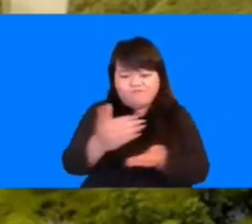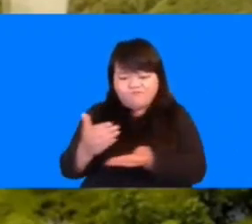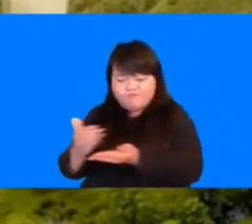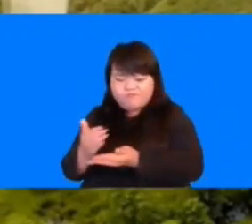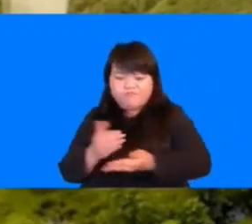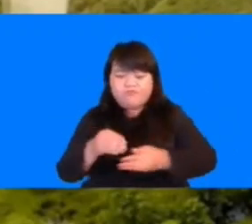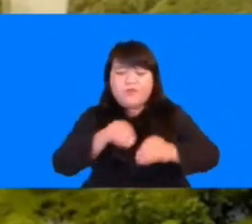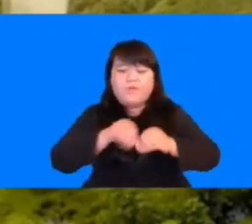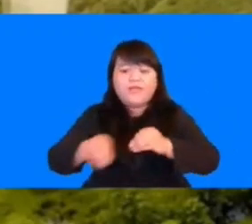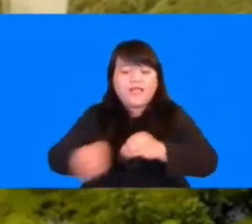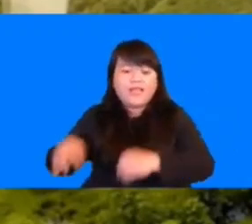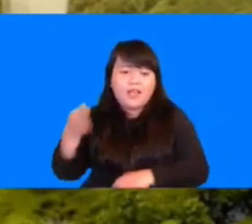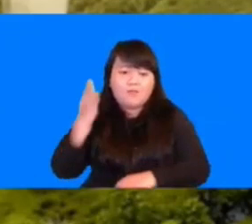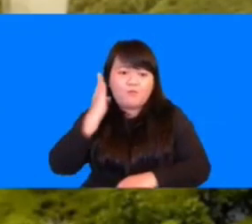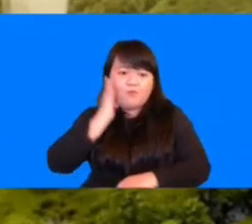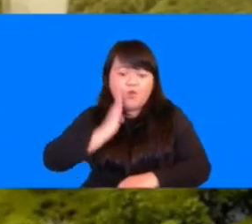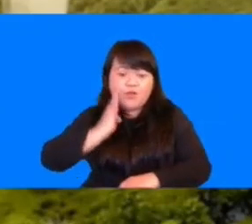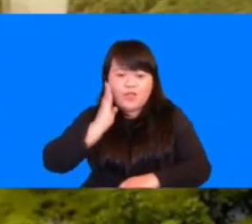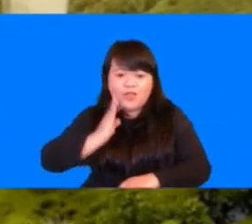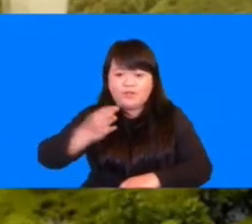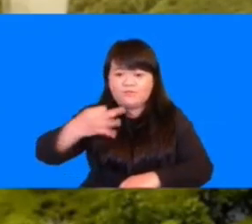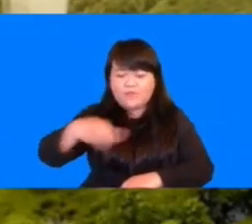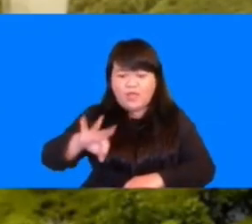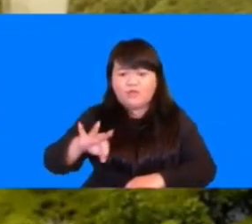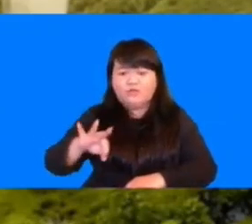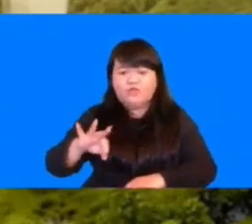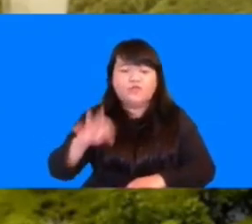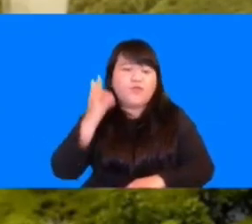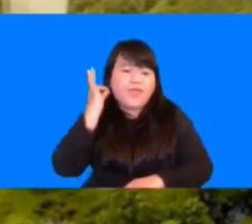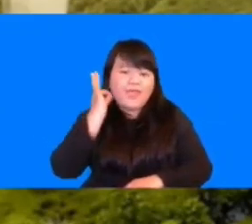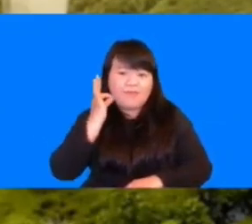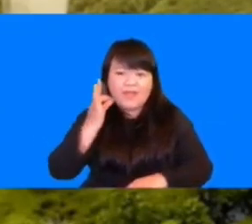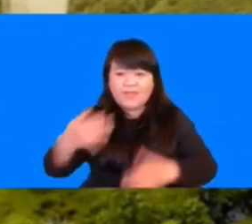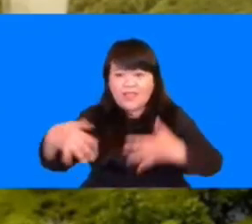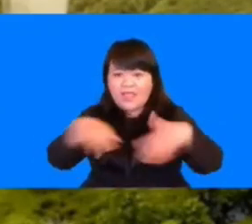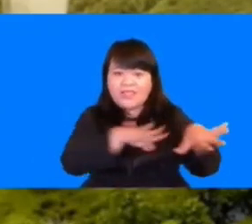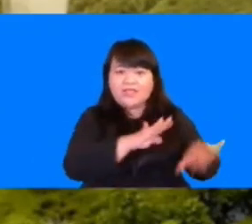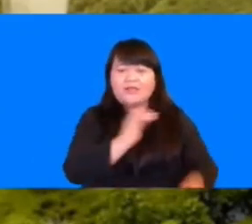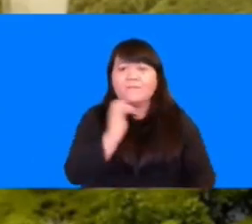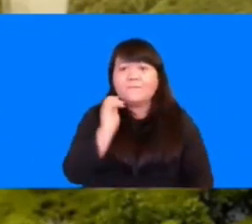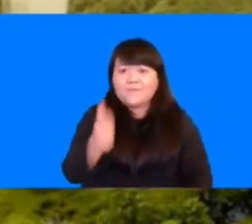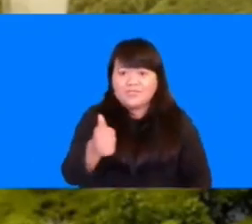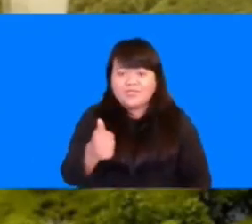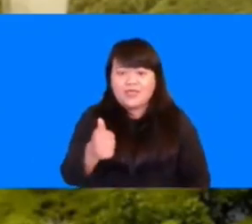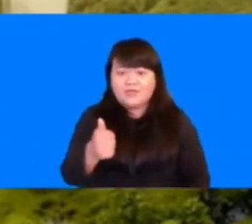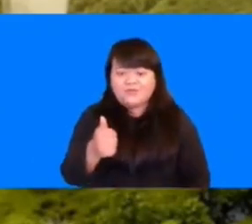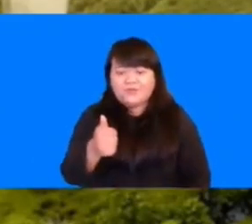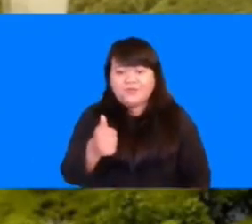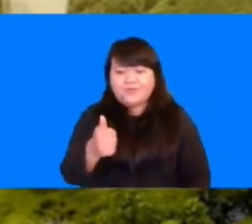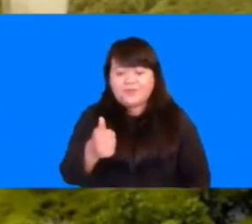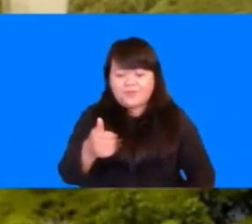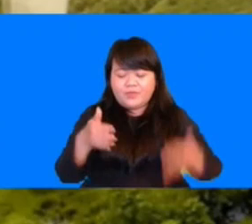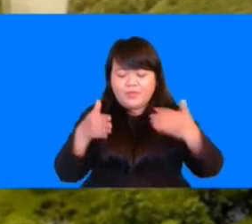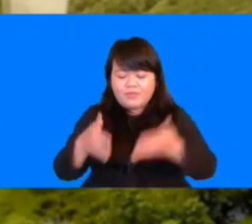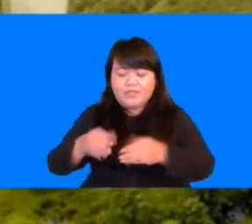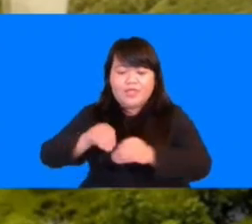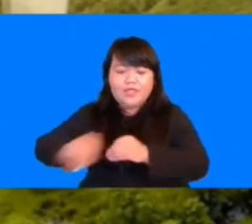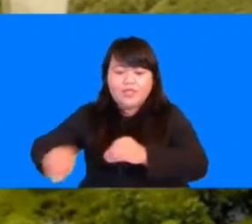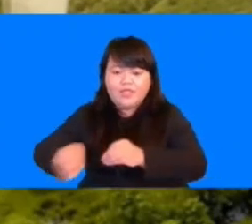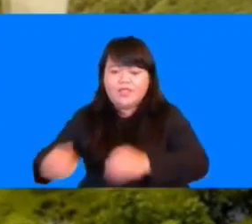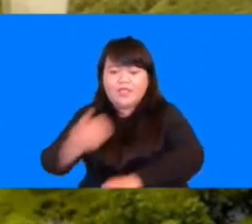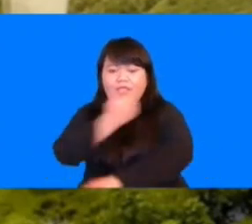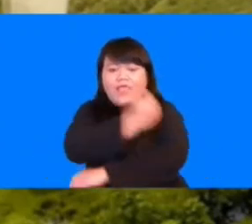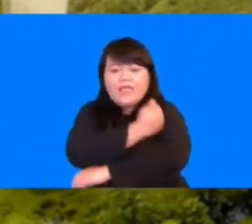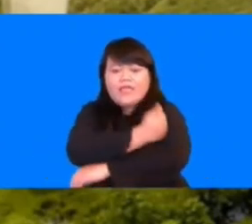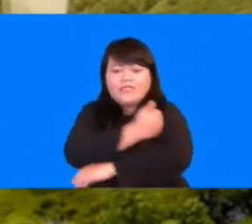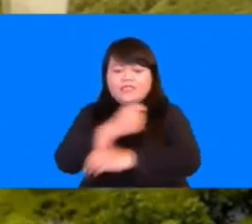pertanian modern agar hemat air. Sektor pertanian maupun energi juga